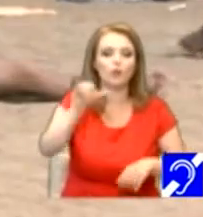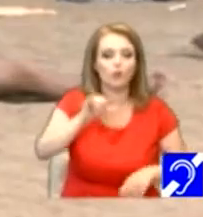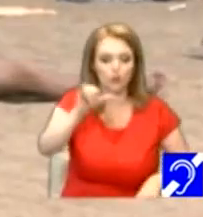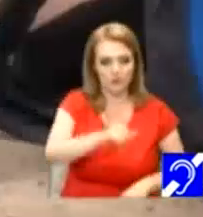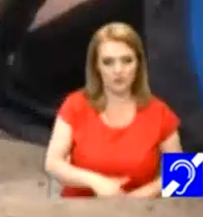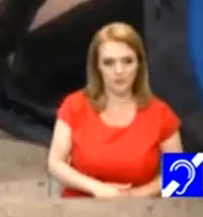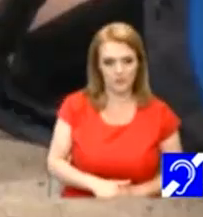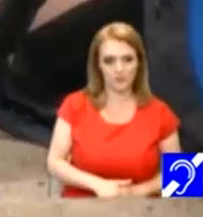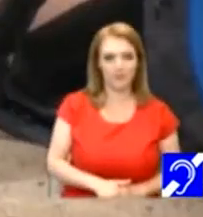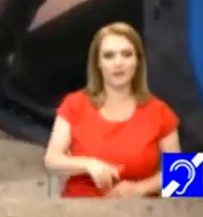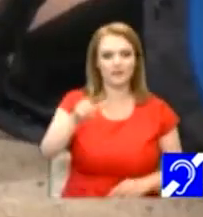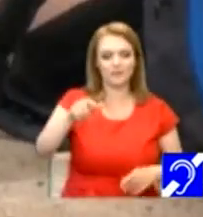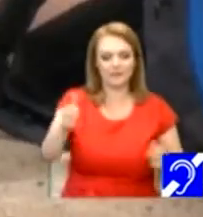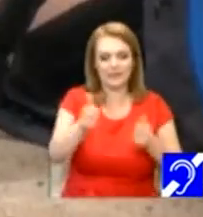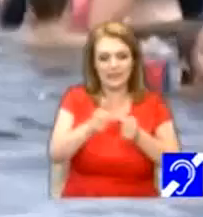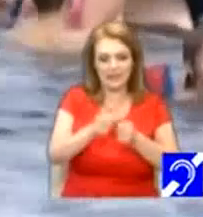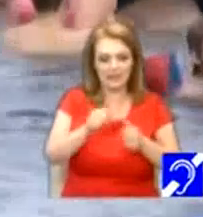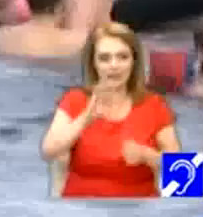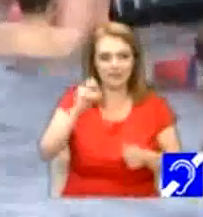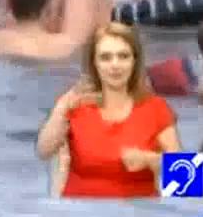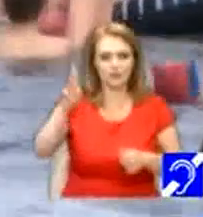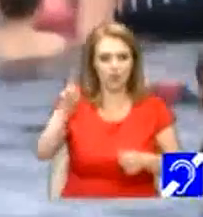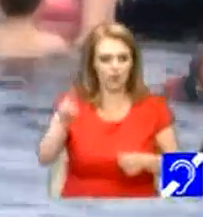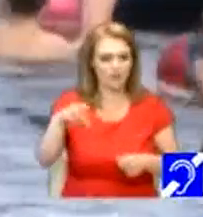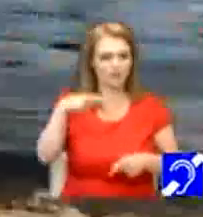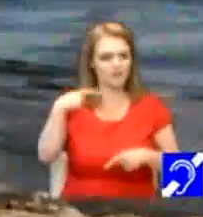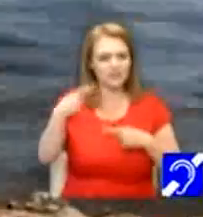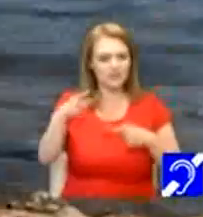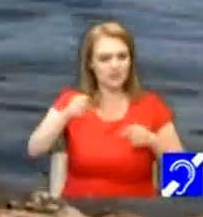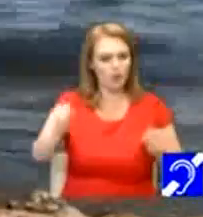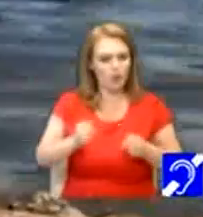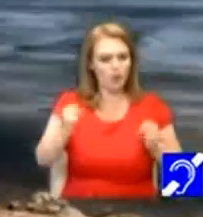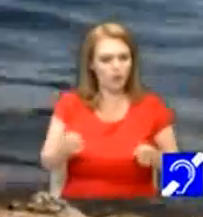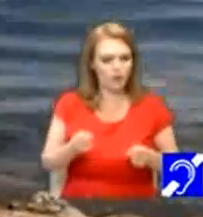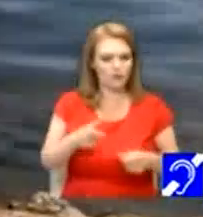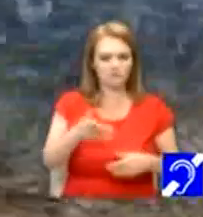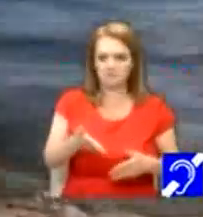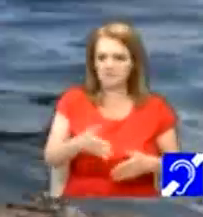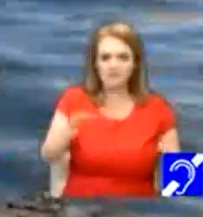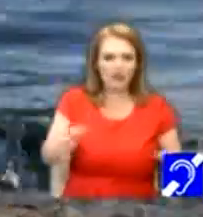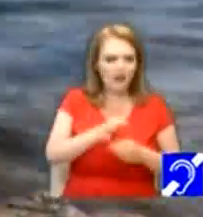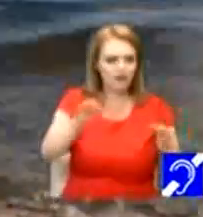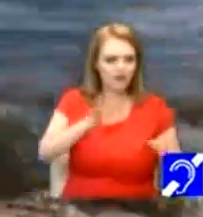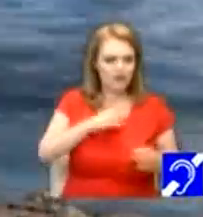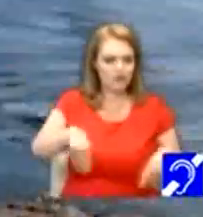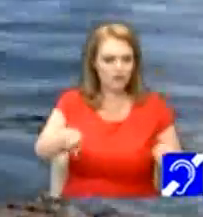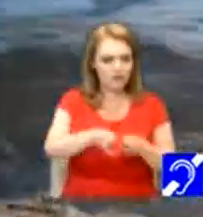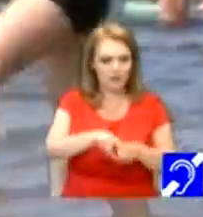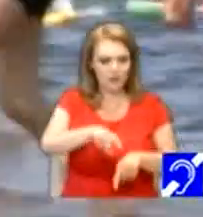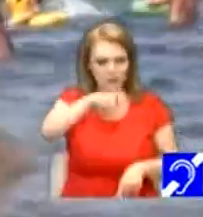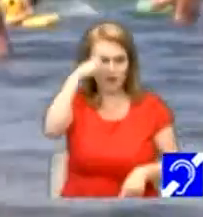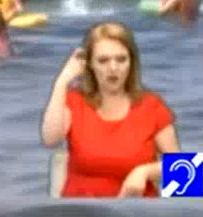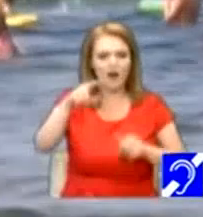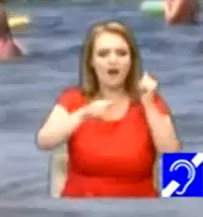aproape de frontiera cu Estonia, zonă unde de obicei clima este temperată spre rece. Valul de căldură a lovit întreaga regiune, până în Finlanda